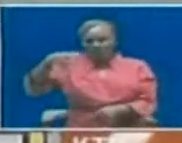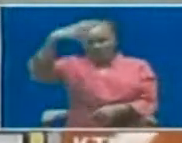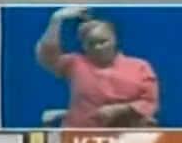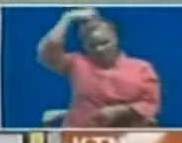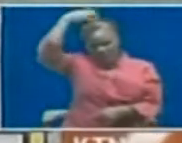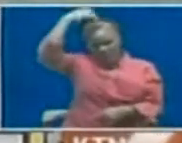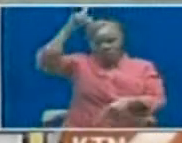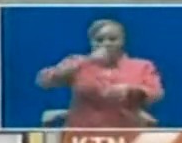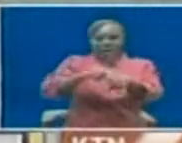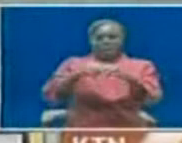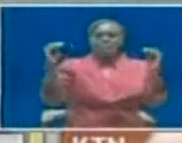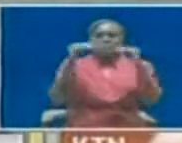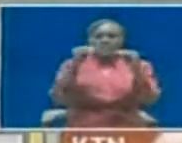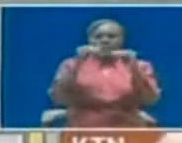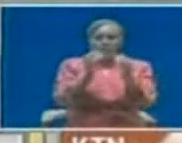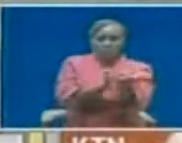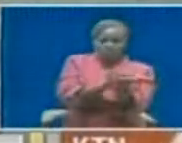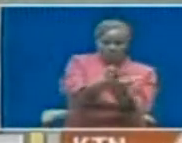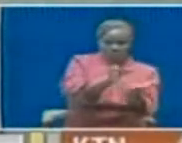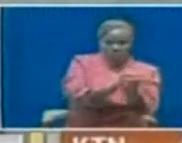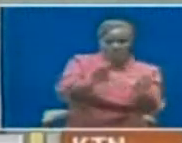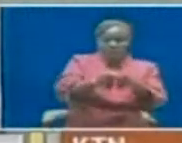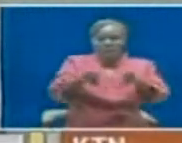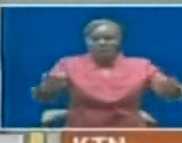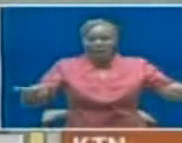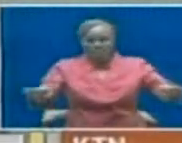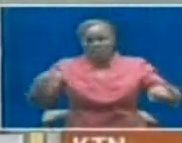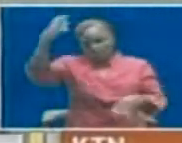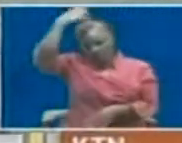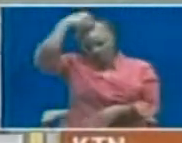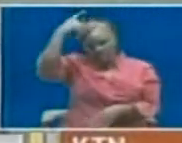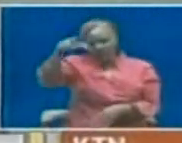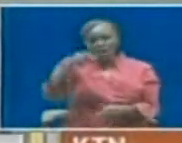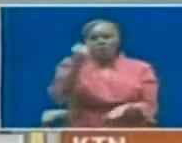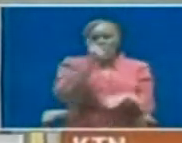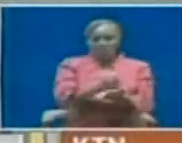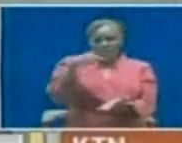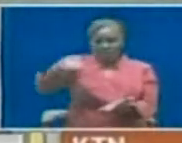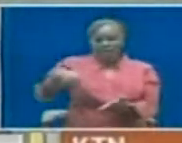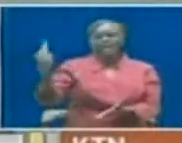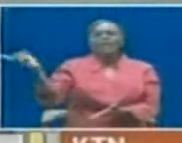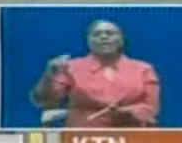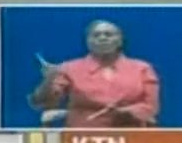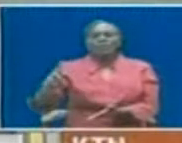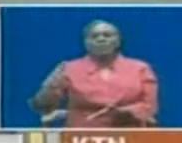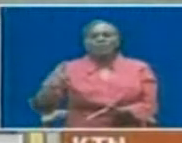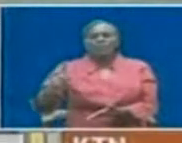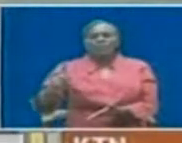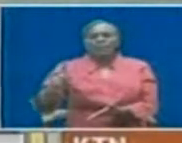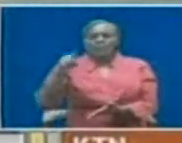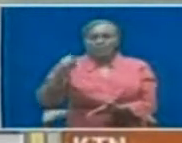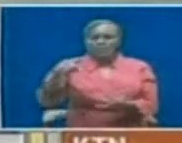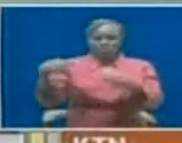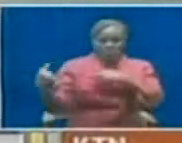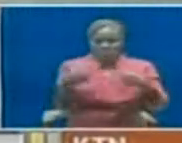wa mkutano kuhusiana na ugavi haramu wa ardhi ya Lamu katika afisi za tume hiyo hapa jijini Nairobi. Mkwamo huo